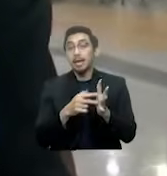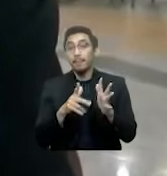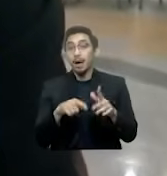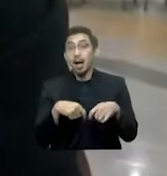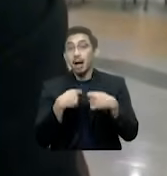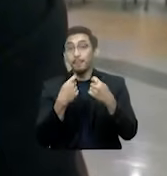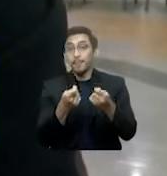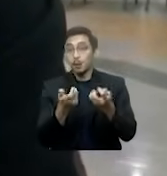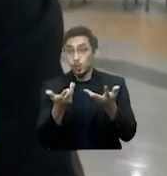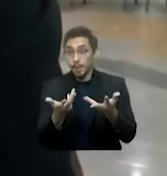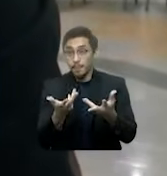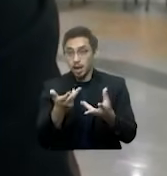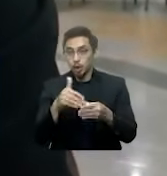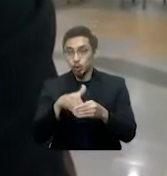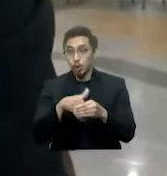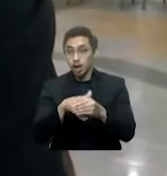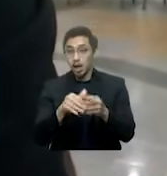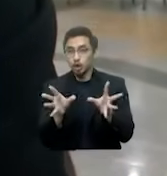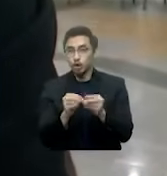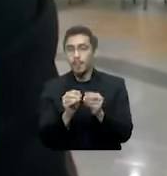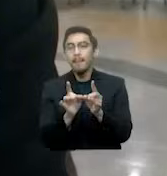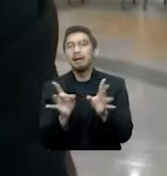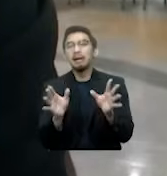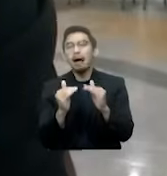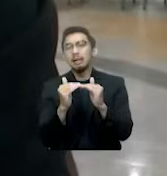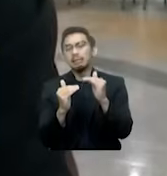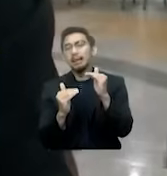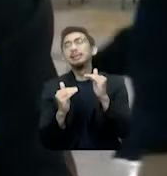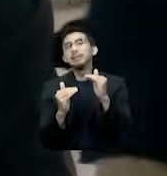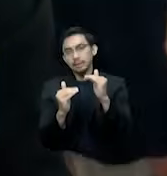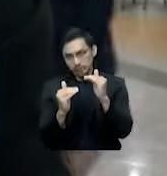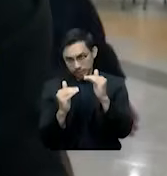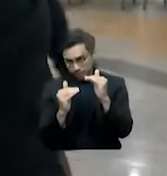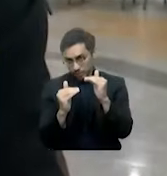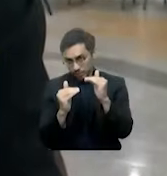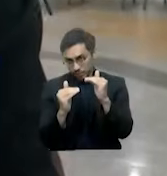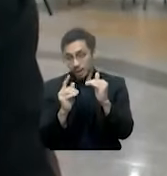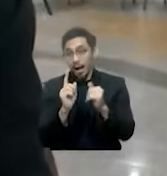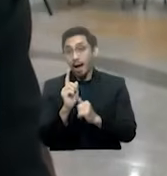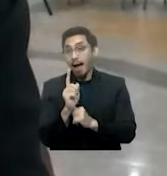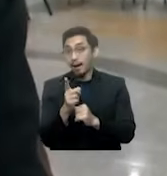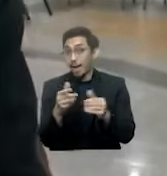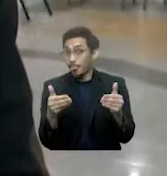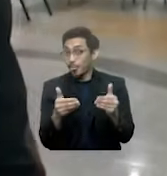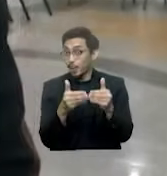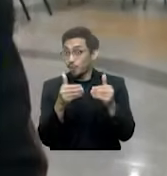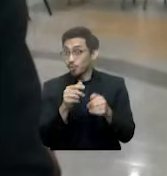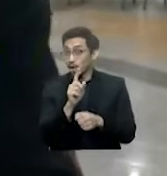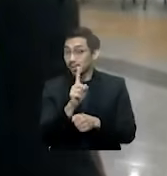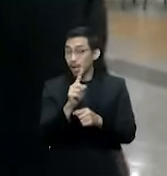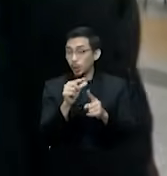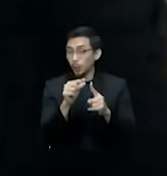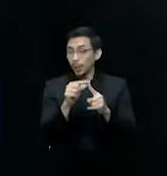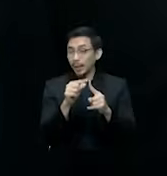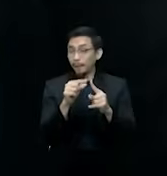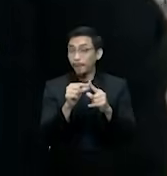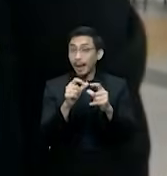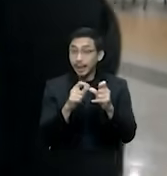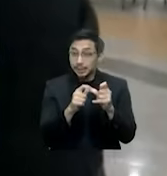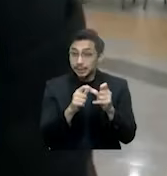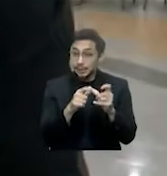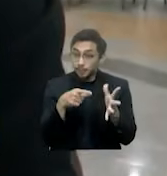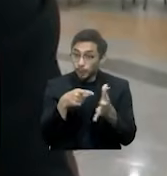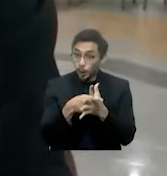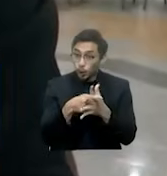suara. Yang kedua, ada satu TPS menggunakan hak pilih lebih dari sekali.